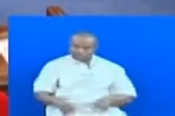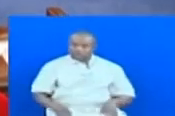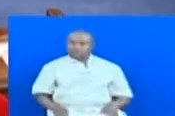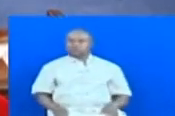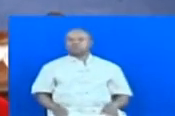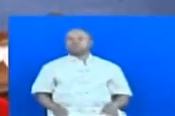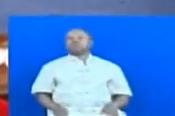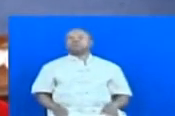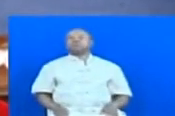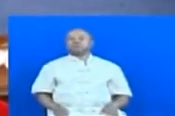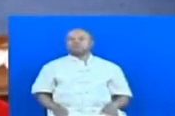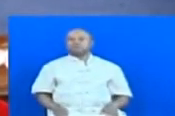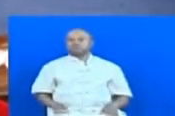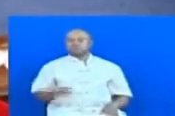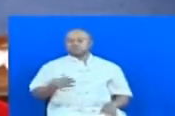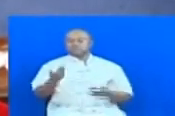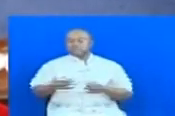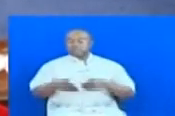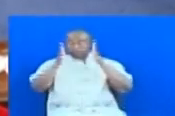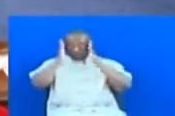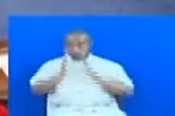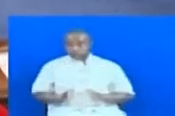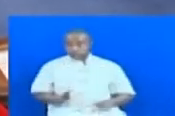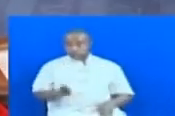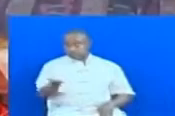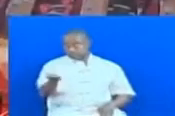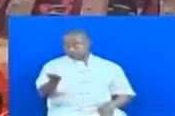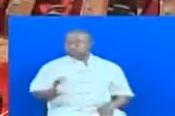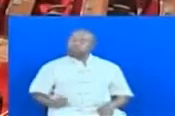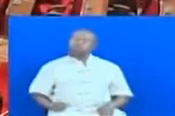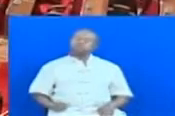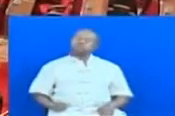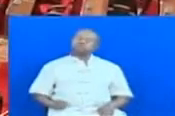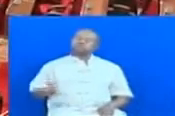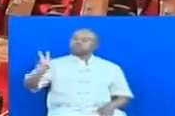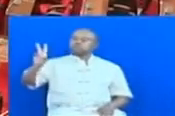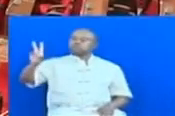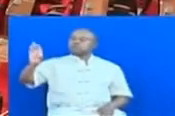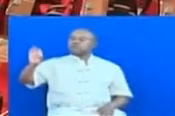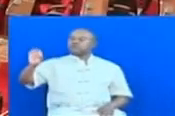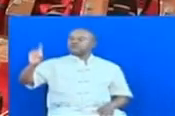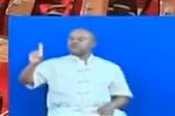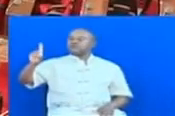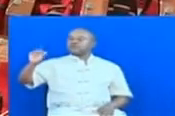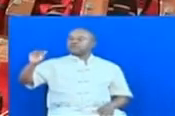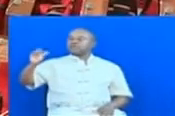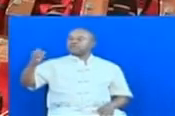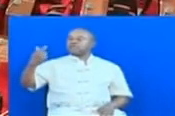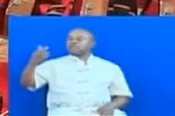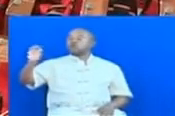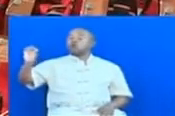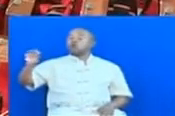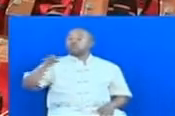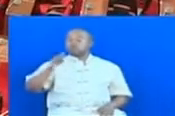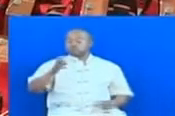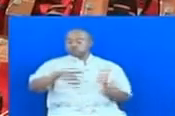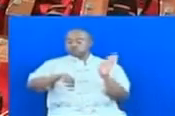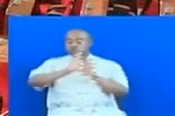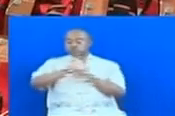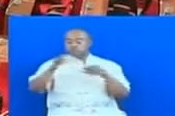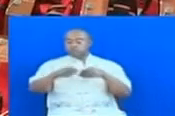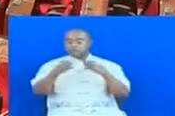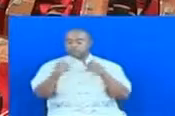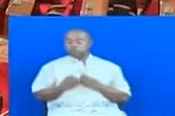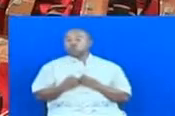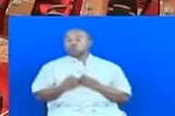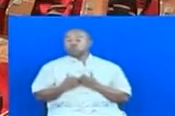Tumalizie sasa na Mheshimiwa Vedasto Edgar Ngombale, mwenyekiti wa kamati ya kudumu ya